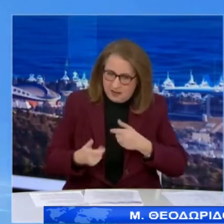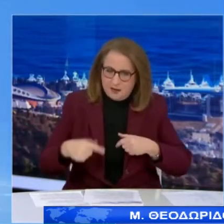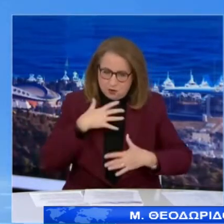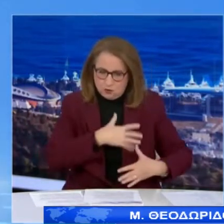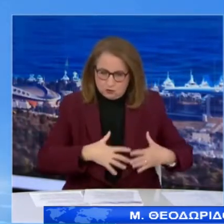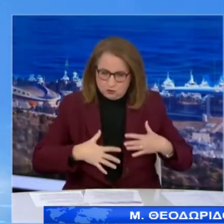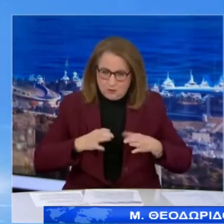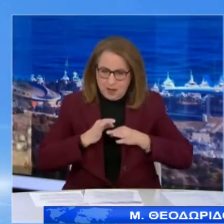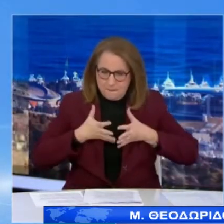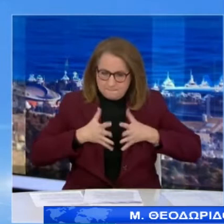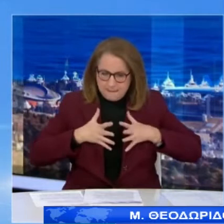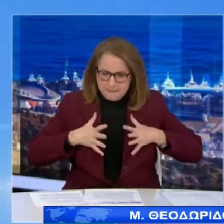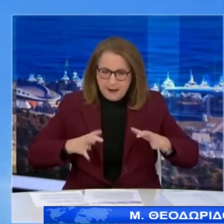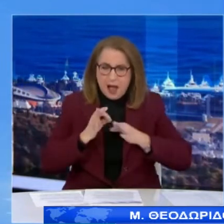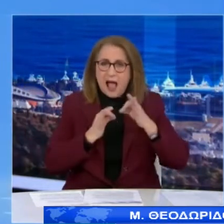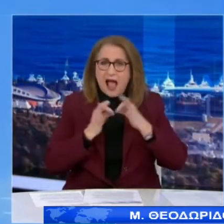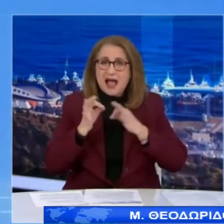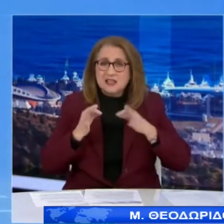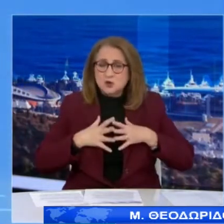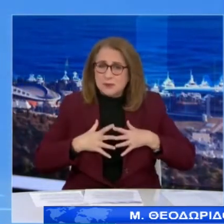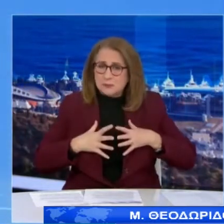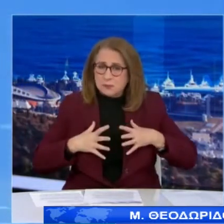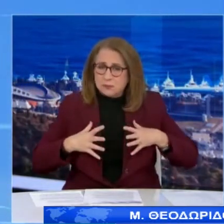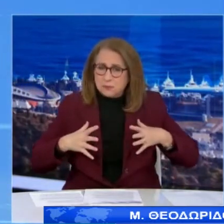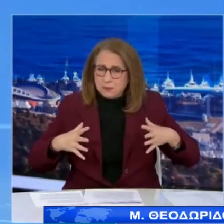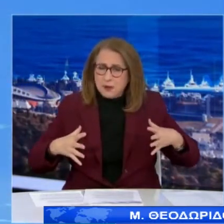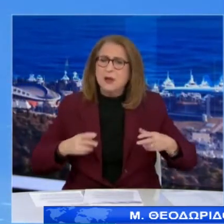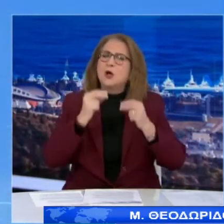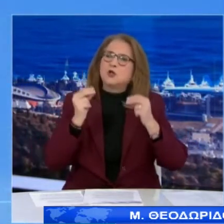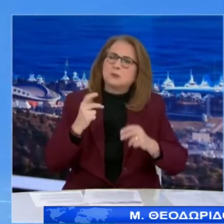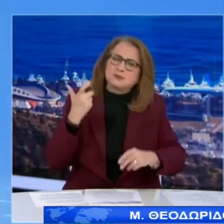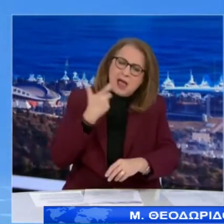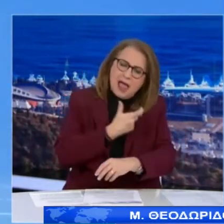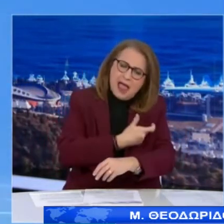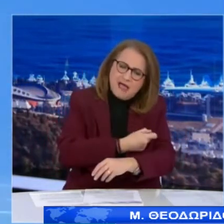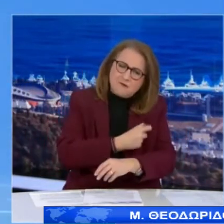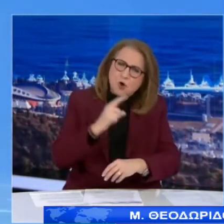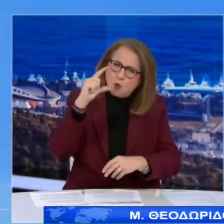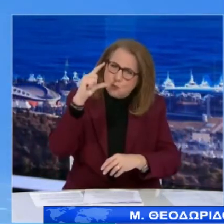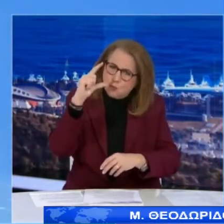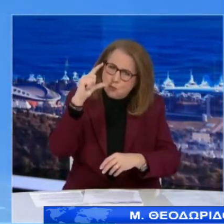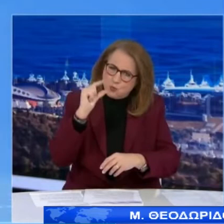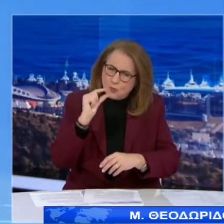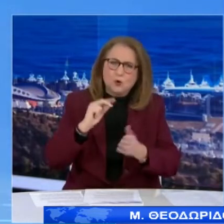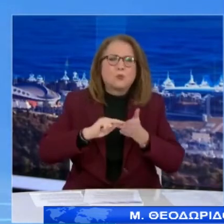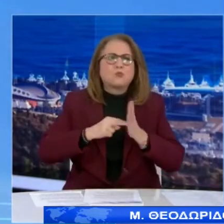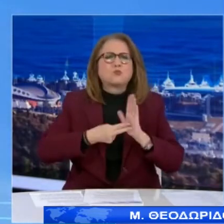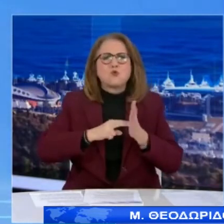και να χρειάζεται για την παρασκευή των εμβολίων μικρότερη ποσότητα αντιγόνου, να είναι δηλαδή και πιο